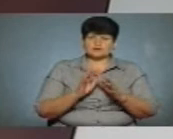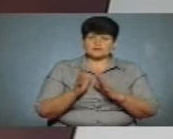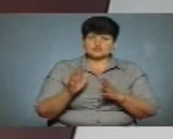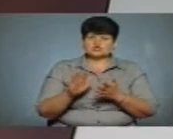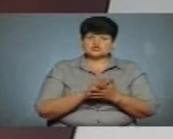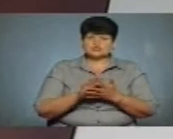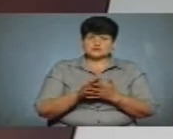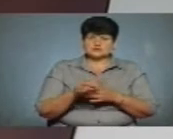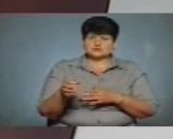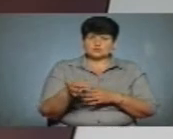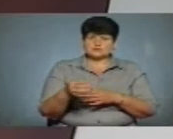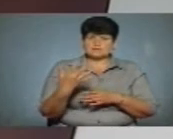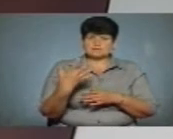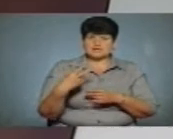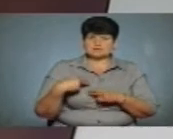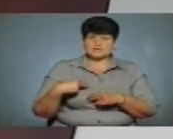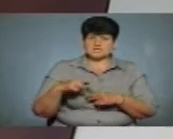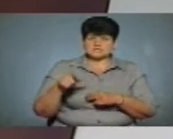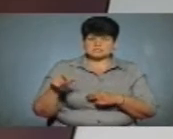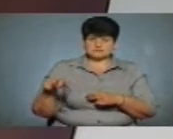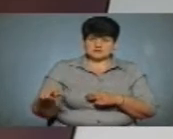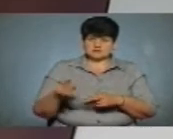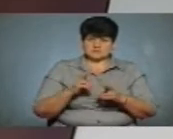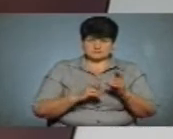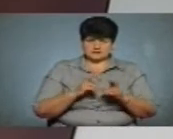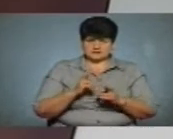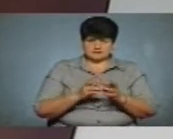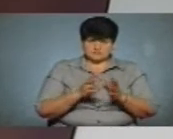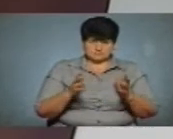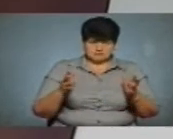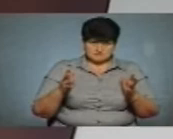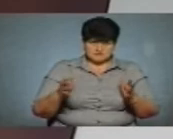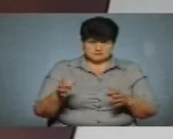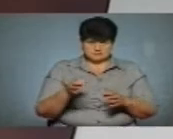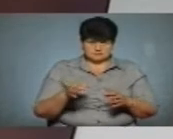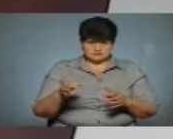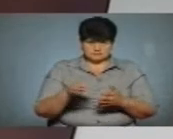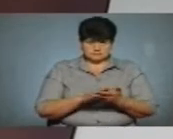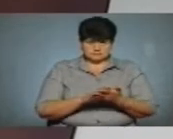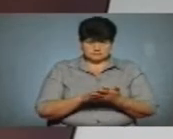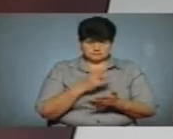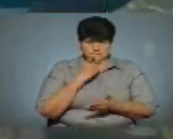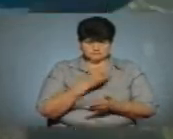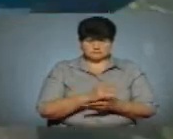чистять водойму 5 працівників цього підприємства. Більше про очищення ставу Тарас Бурак розповість.